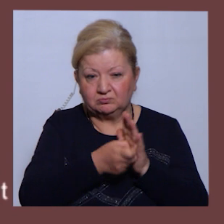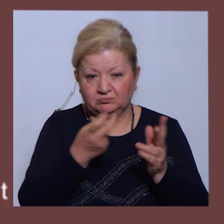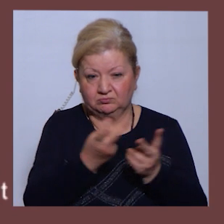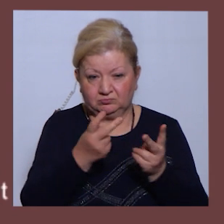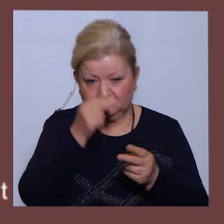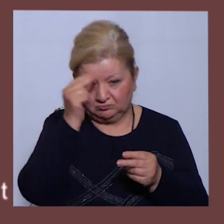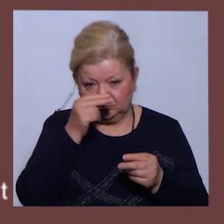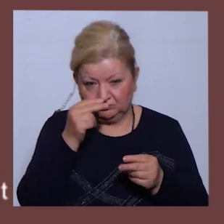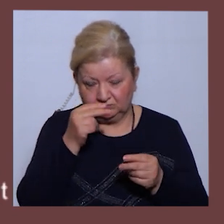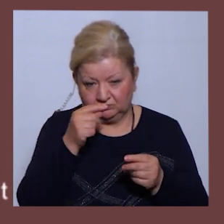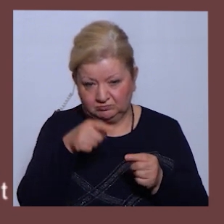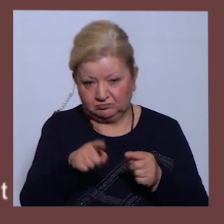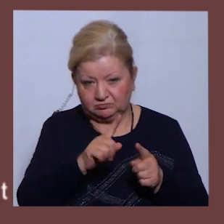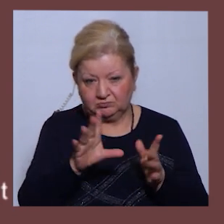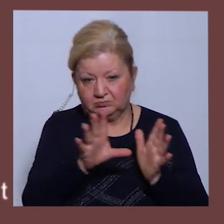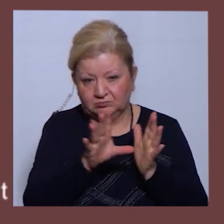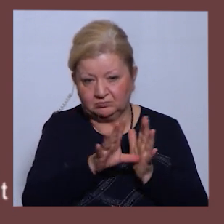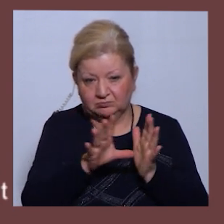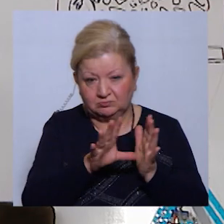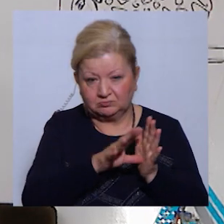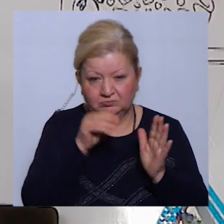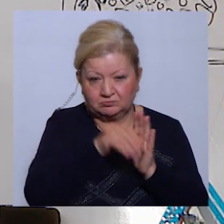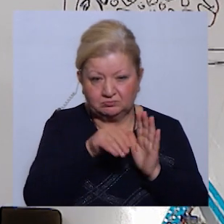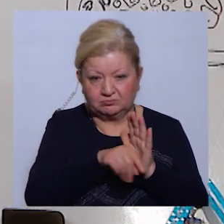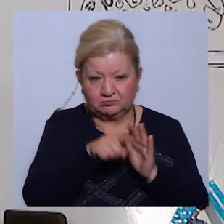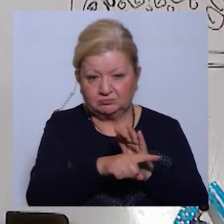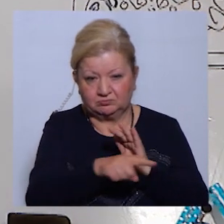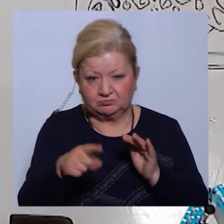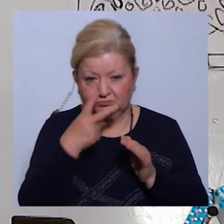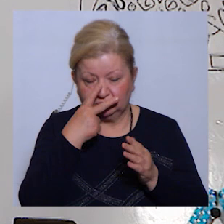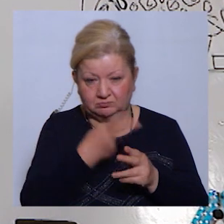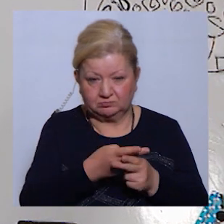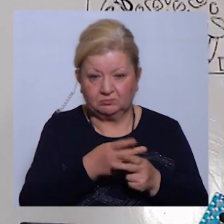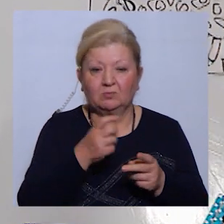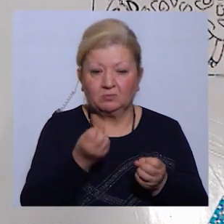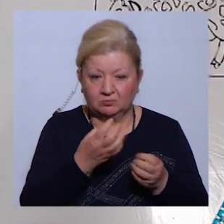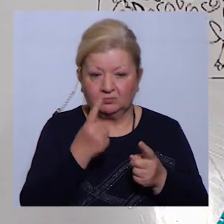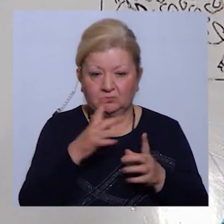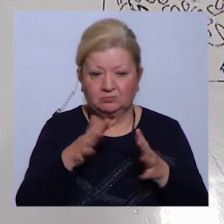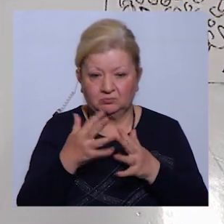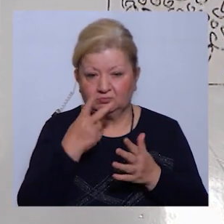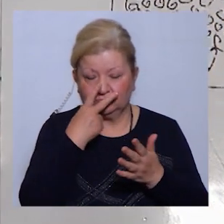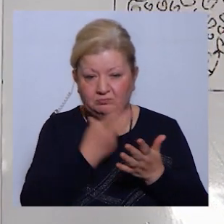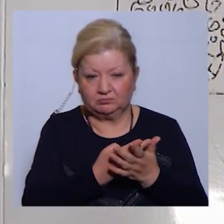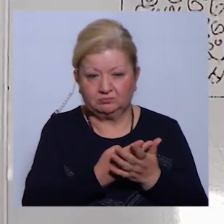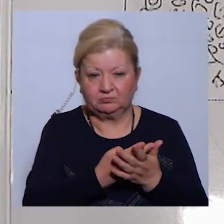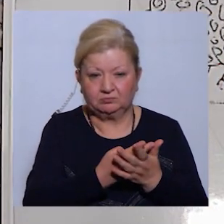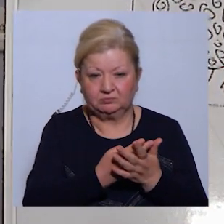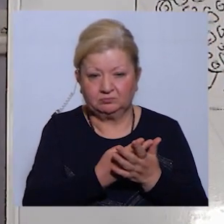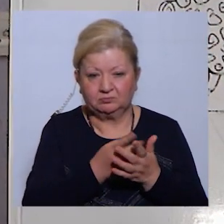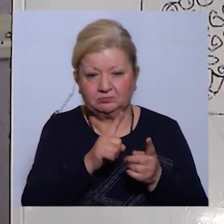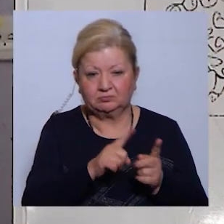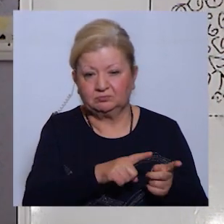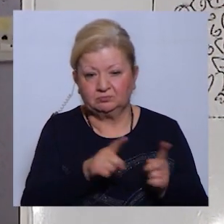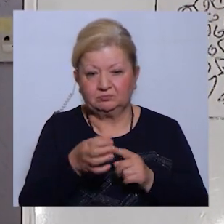ცვლილება იწვევს ძაბის ცვლილებას, რომელსაც ჩვენ ვიხილავთ ანიმაციაში. მაგრამ კიდე ერთი მოვლენა ვიხილოთ, მანამ